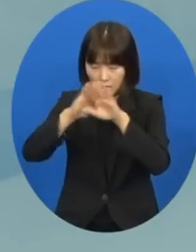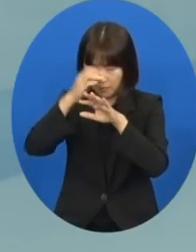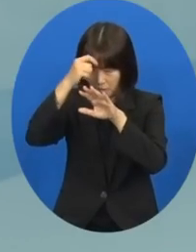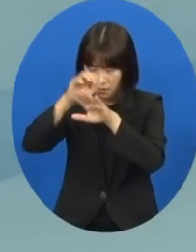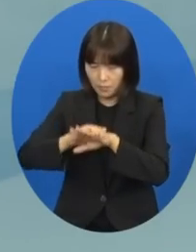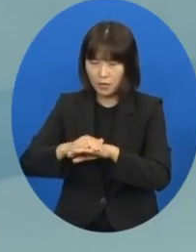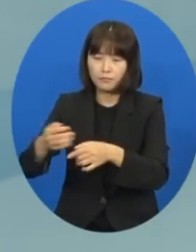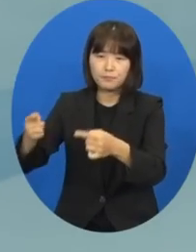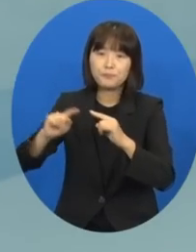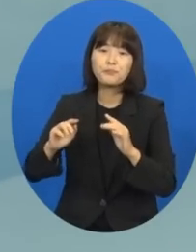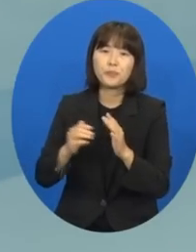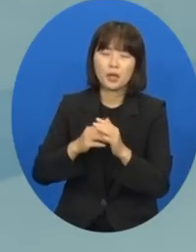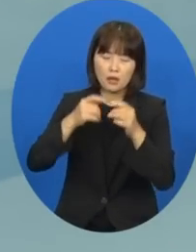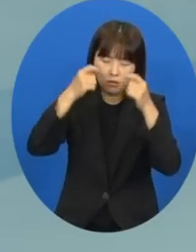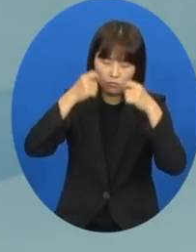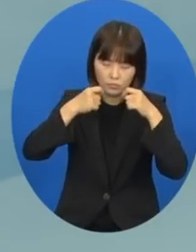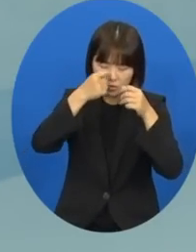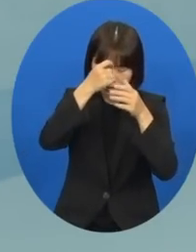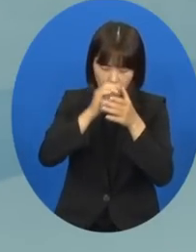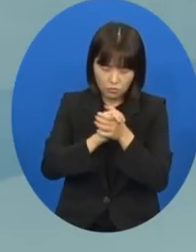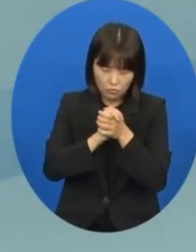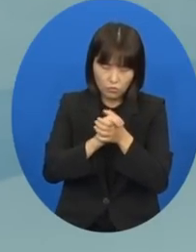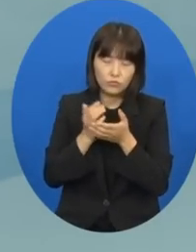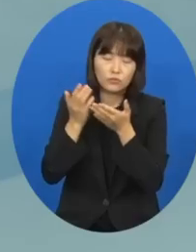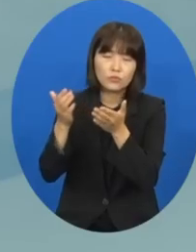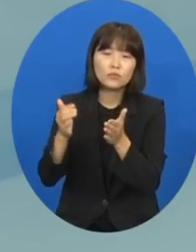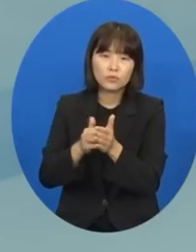얼마나 눈물로 기도하시든지 제가 뭐 그 상황을 아니까